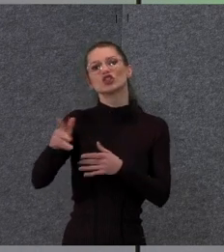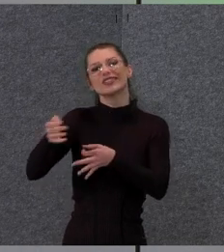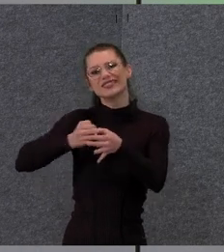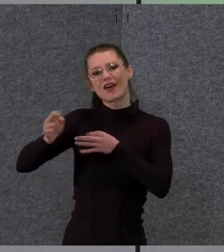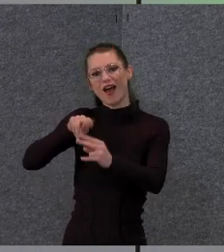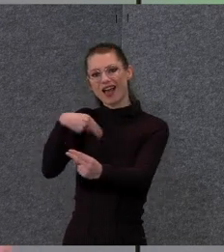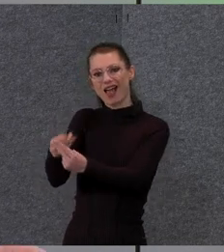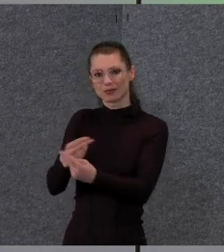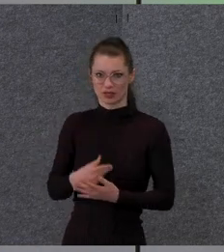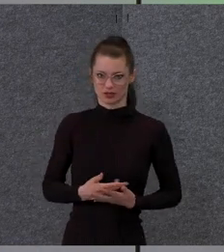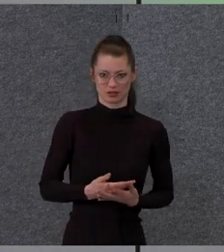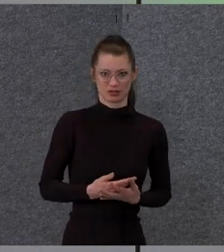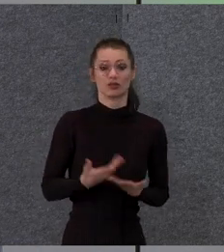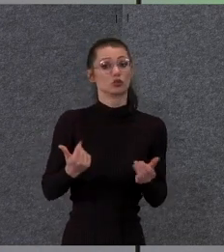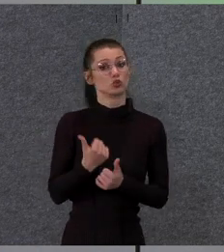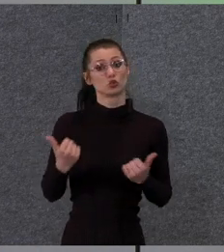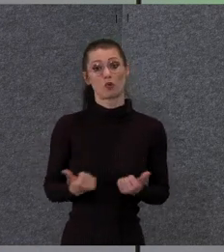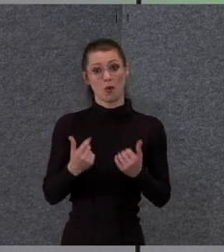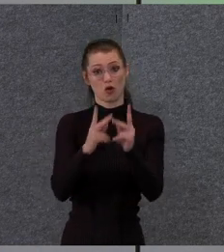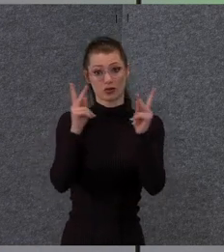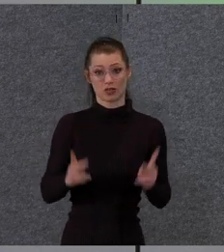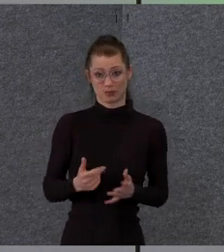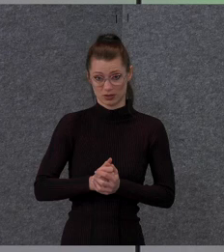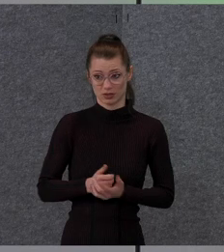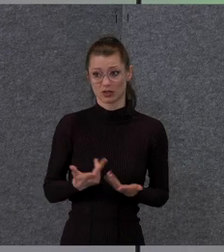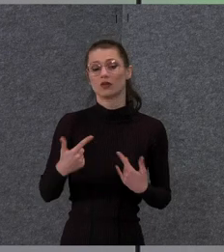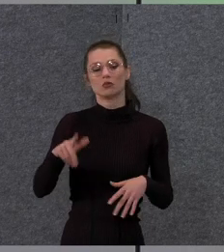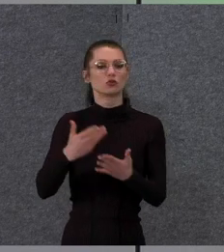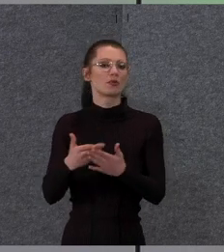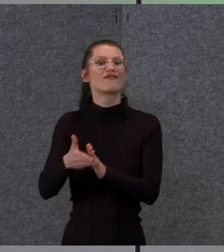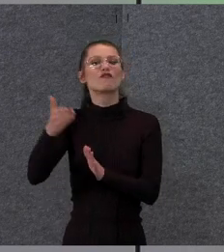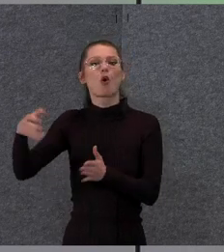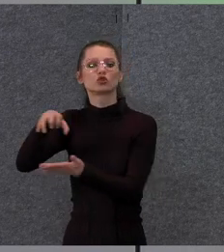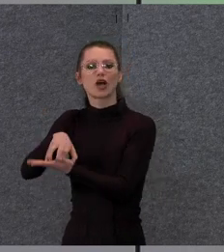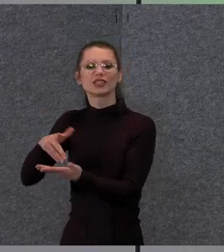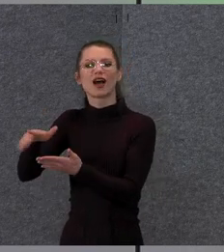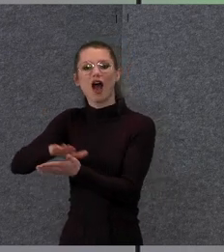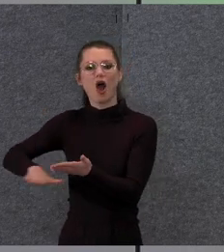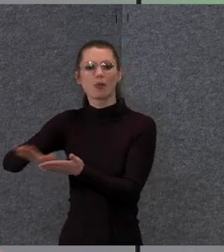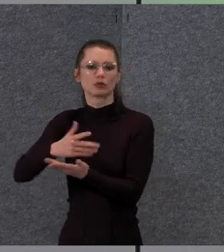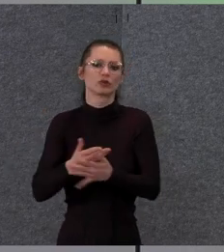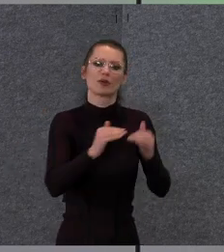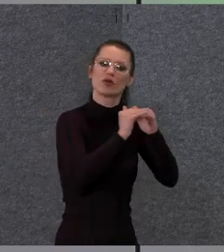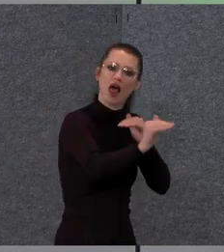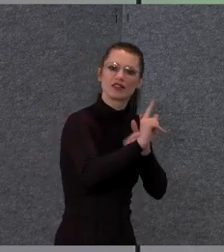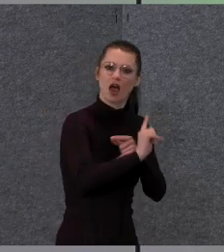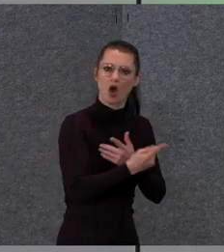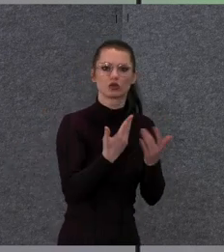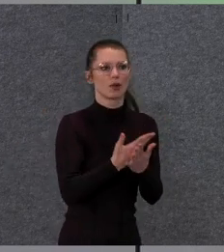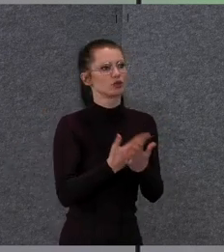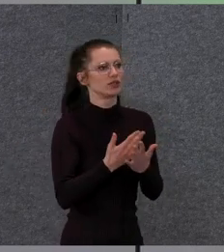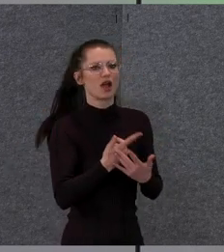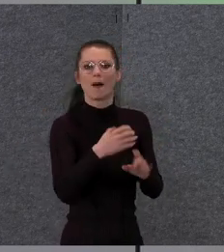Nachfrage. Und das ist ein super Konzept, nicht nur für den vorstädtischen Raum, sondern natürlich auch für den ländlichen Raum, wo nur zweimal am Tag vielleicht ein Bus